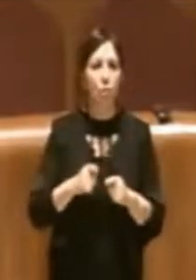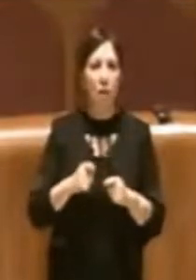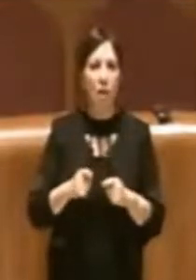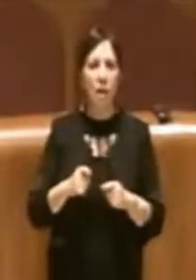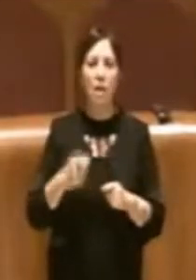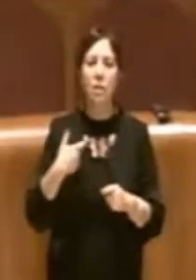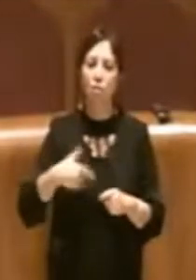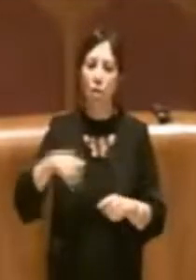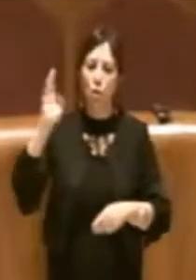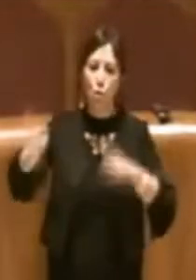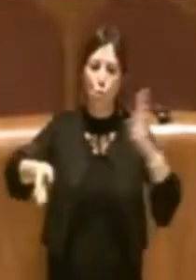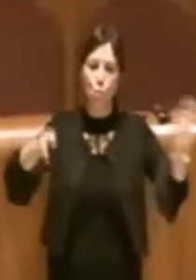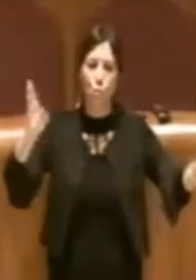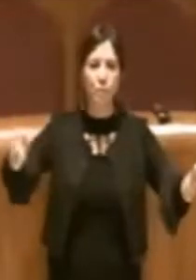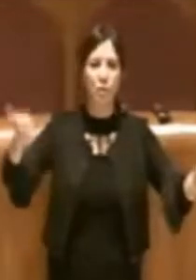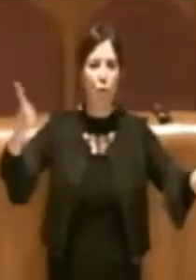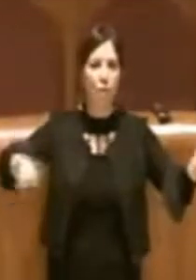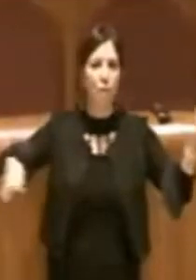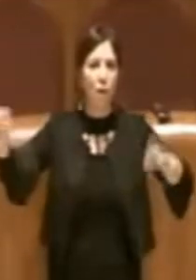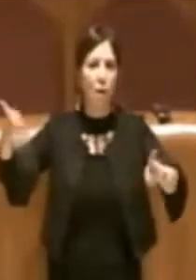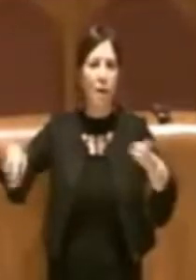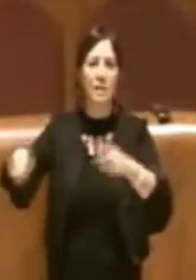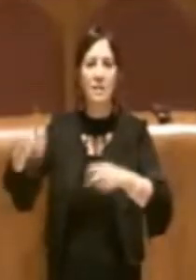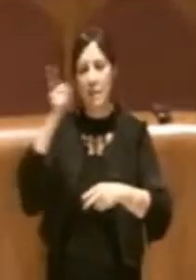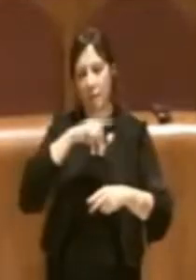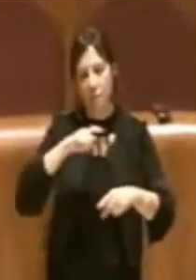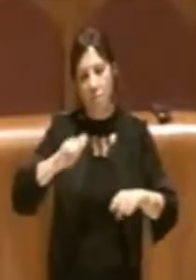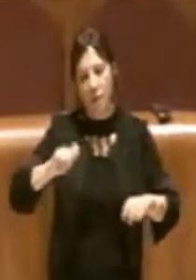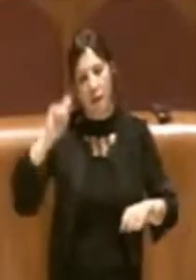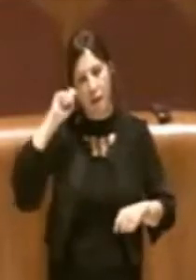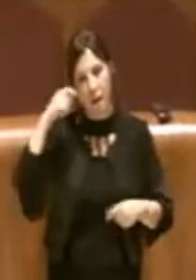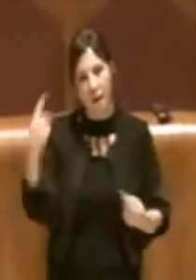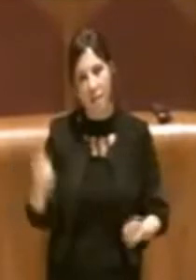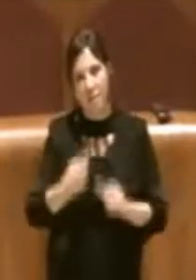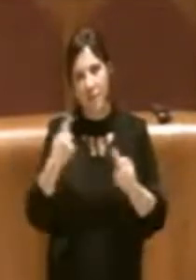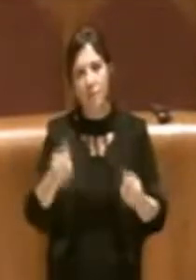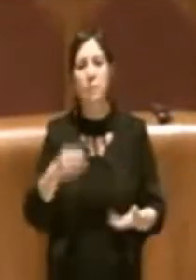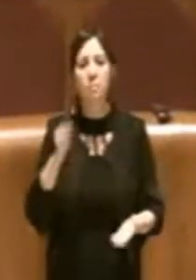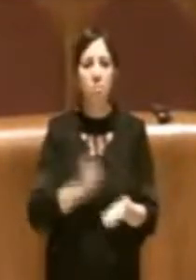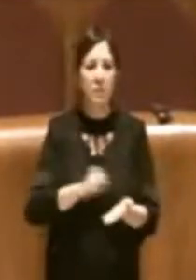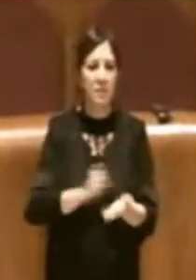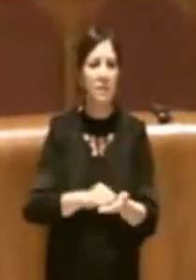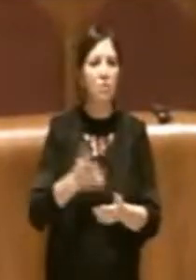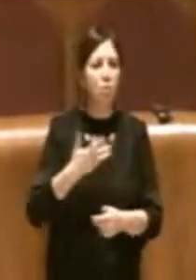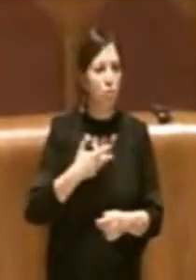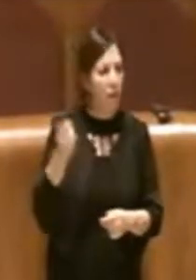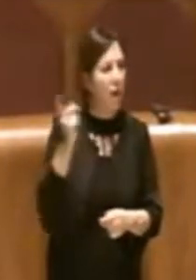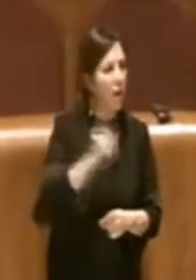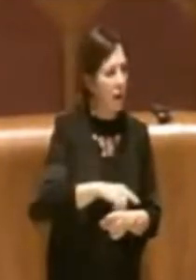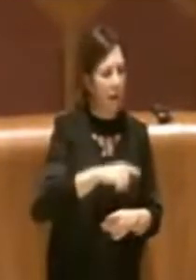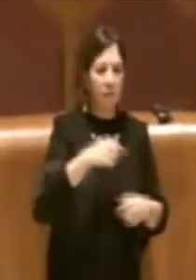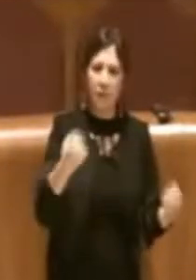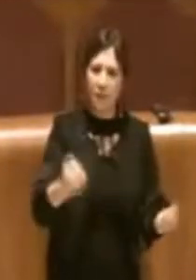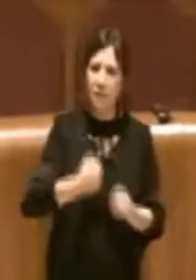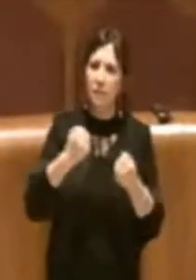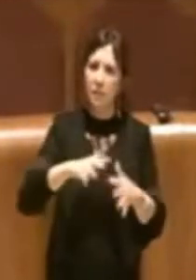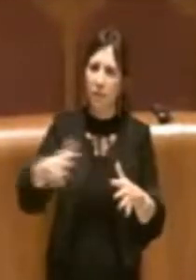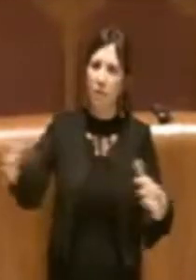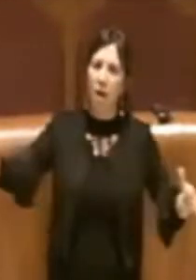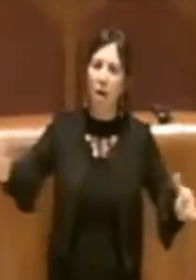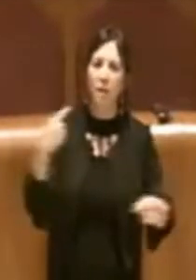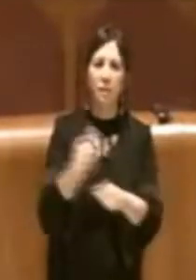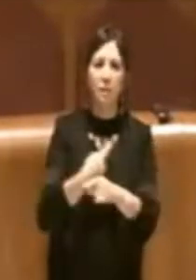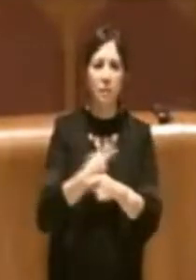queste azioni di violenza da parte della malavita. Continua a essere presente, ci saranno altre iniziative che verranno